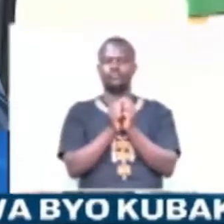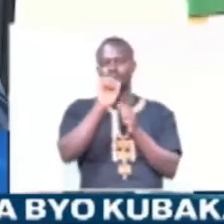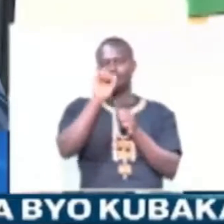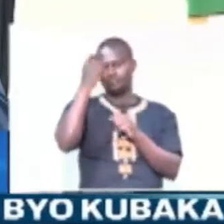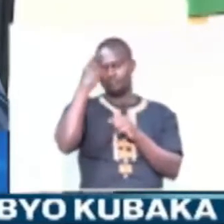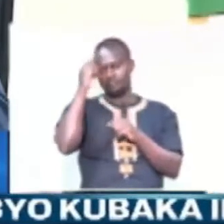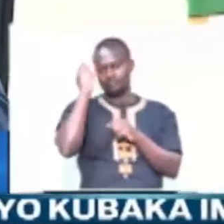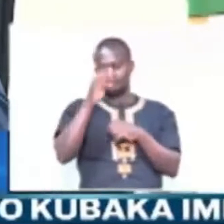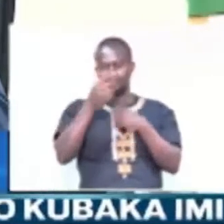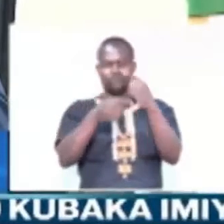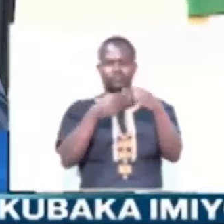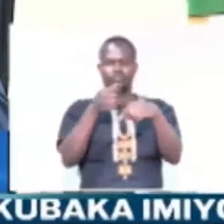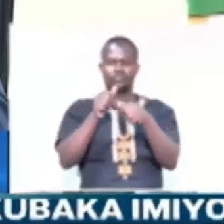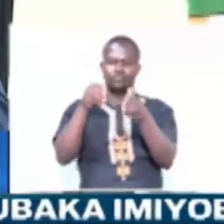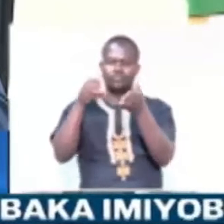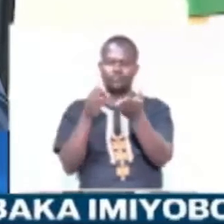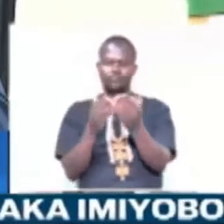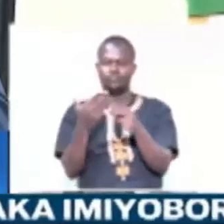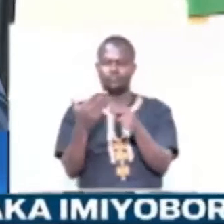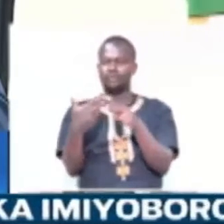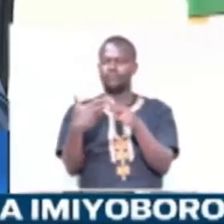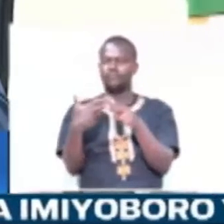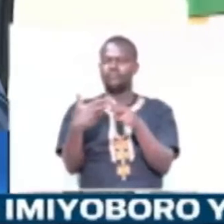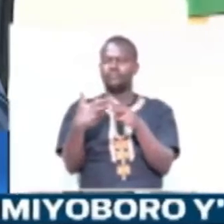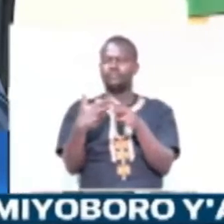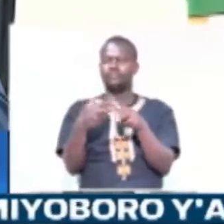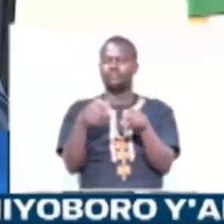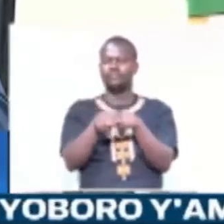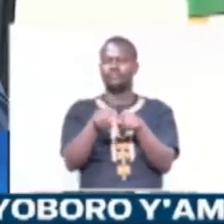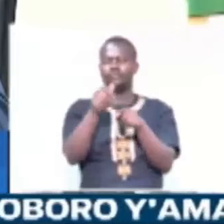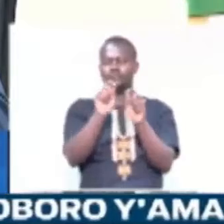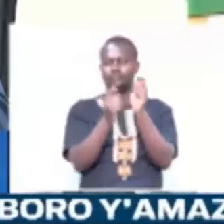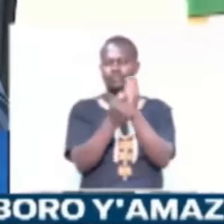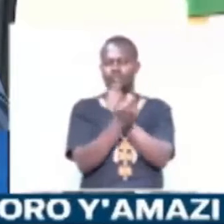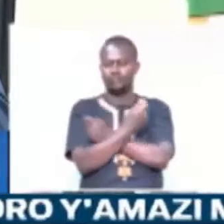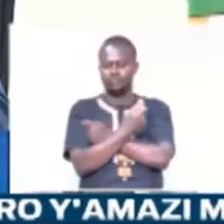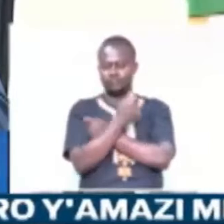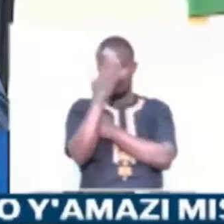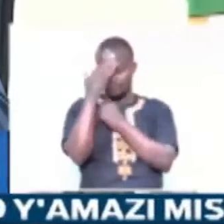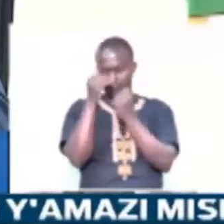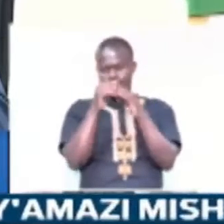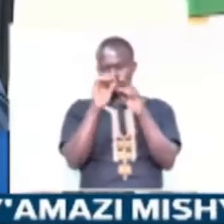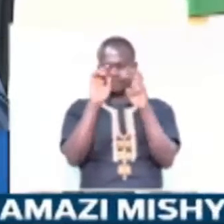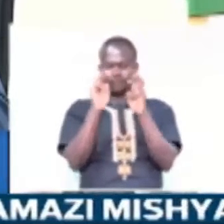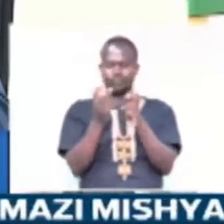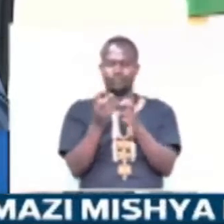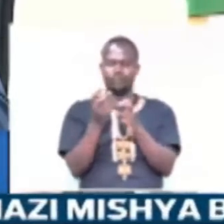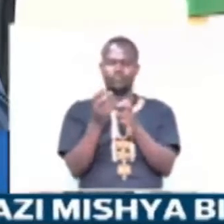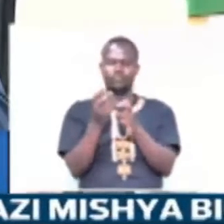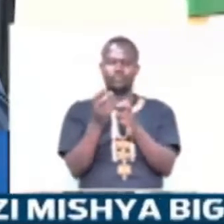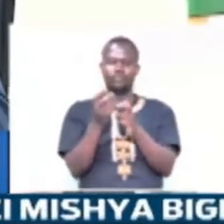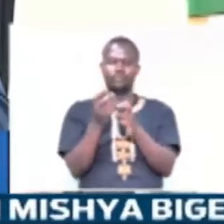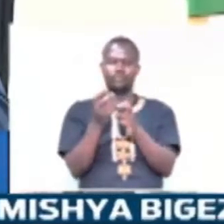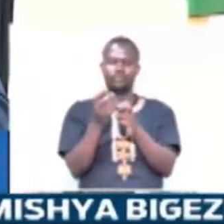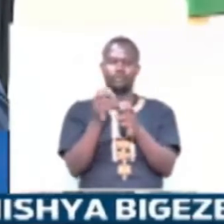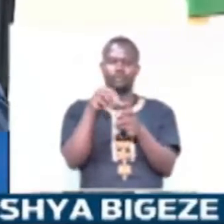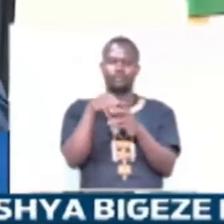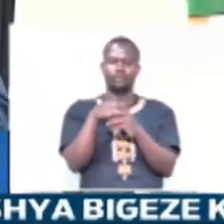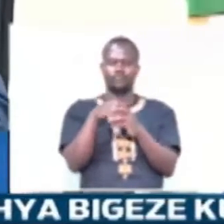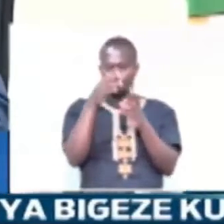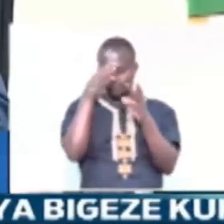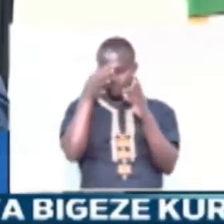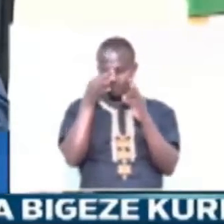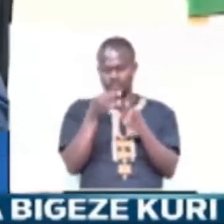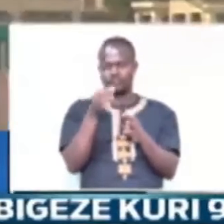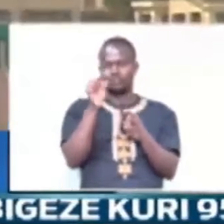guverinoma izakomeza gukurikirana hafi bene izi mpinduka kugira ngo hafatwe ingamba